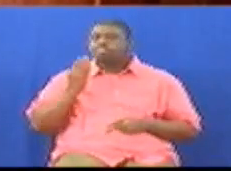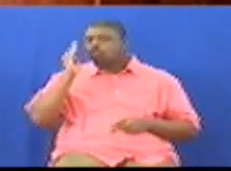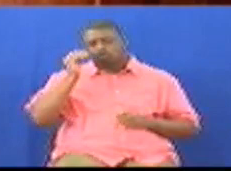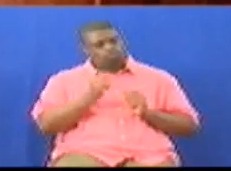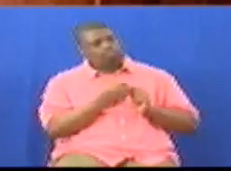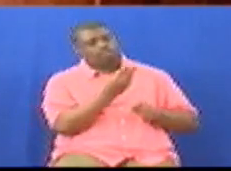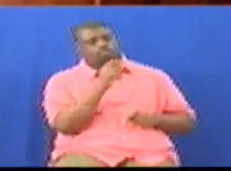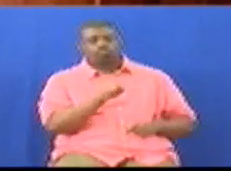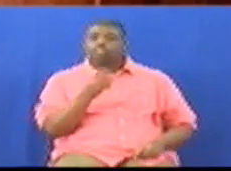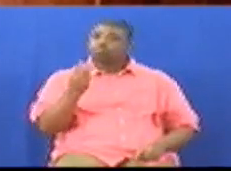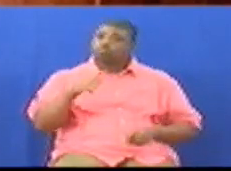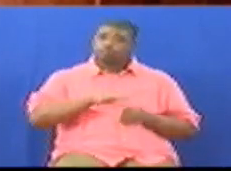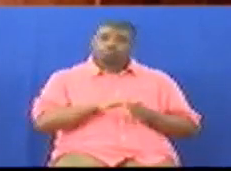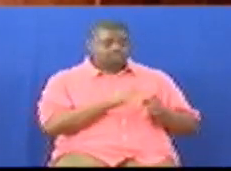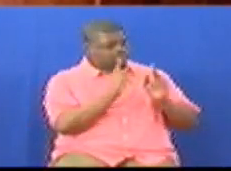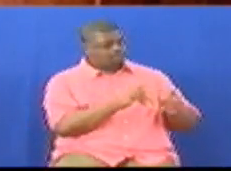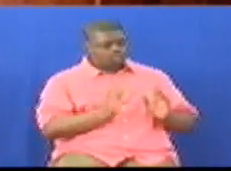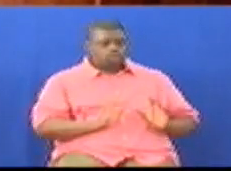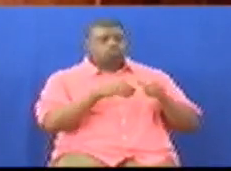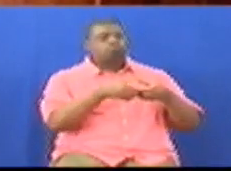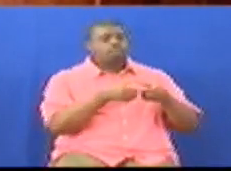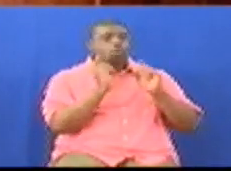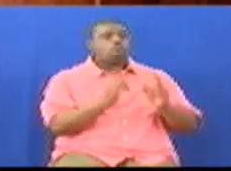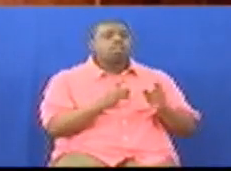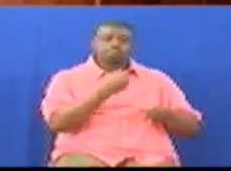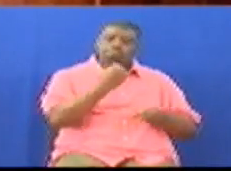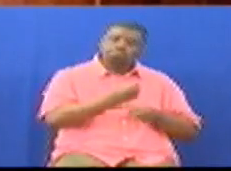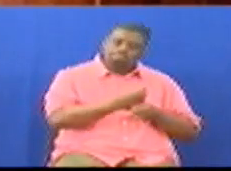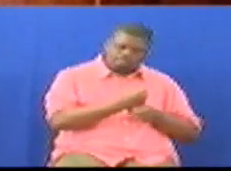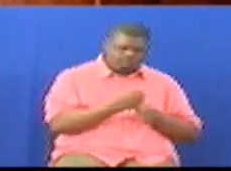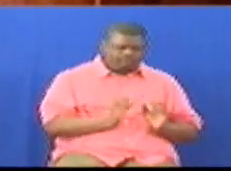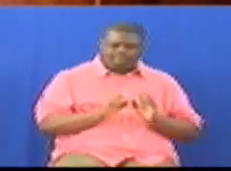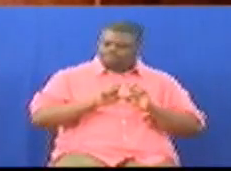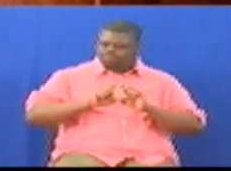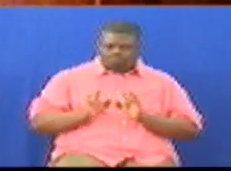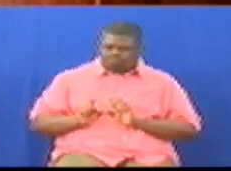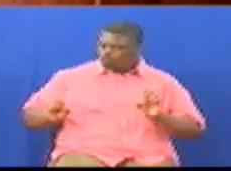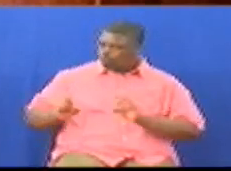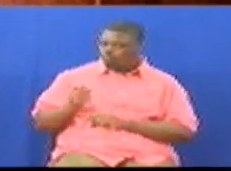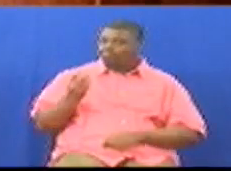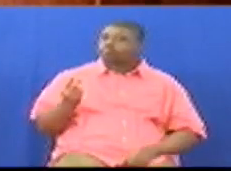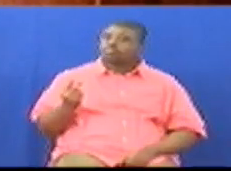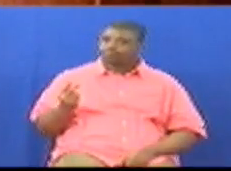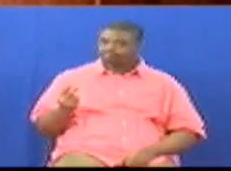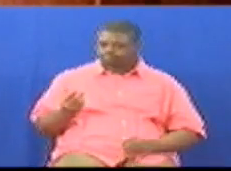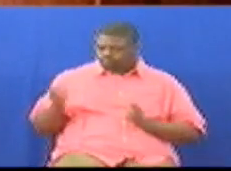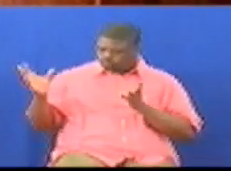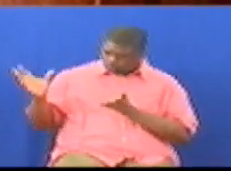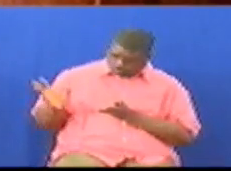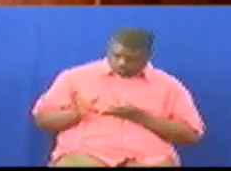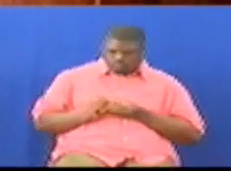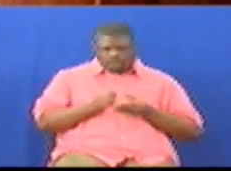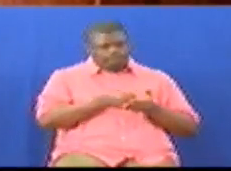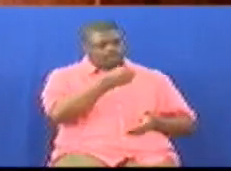14.3 ni kwa ajili ya matumizi ya kawaida ya tume ya utumishi wa walimu TSC fungu namba 2. Kwa ujumla,